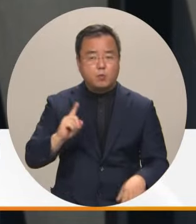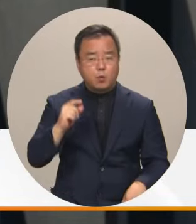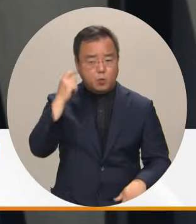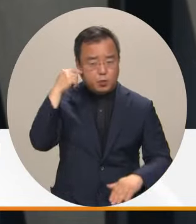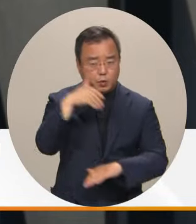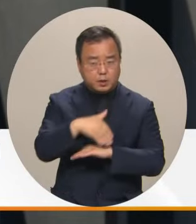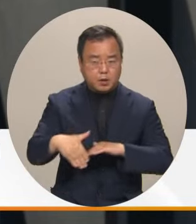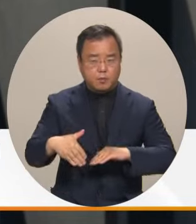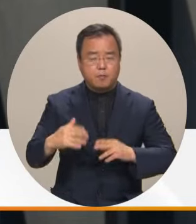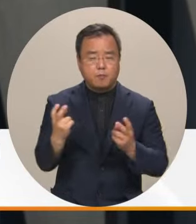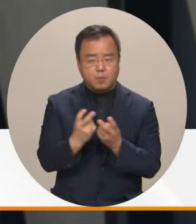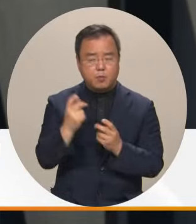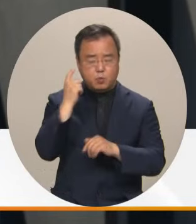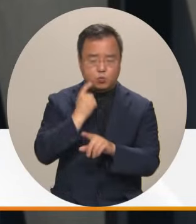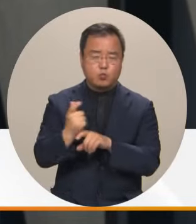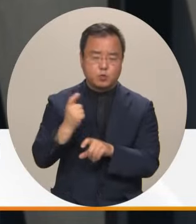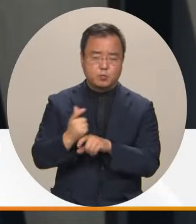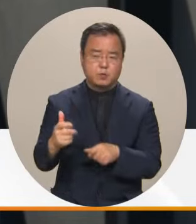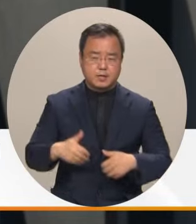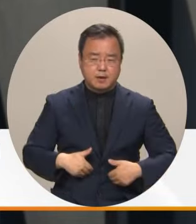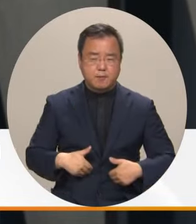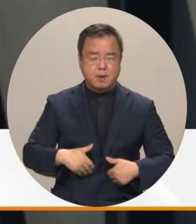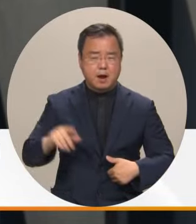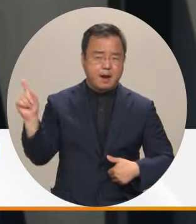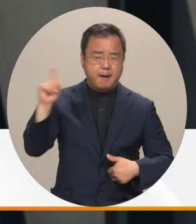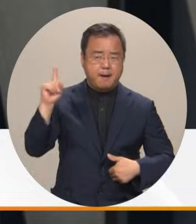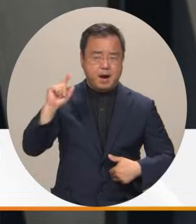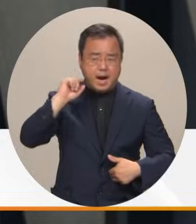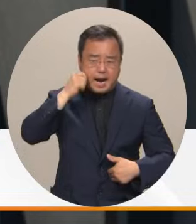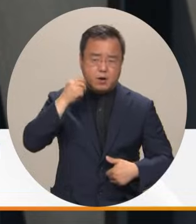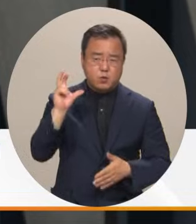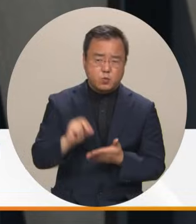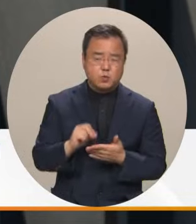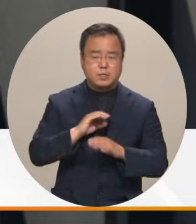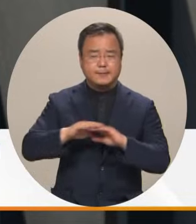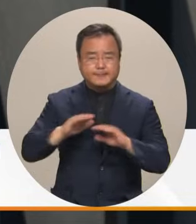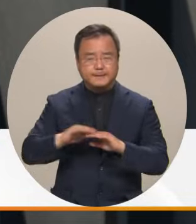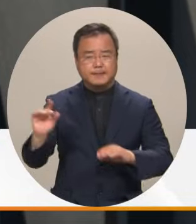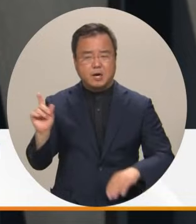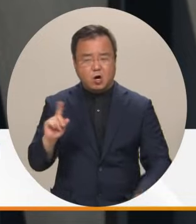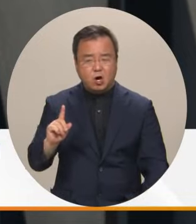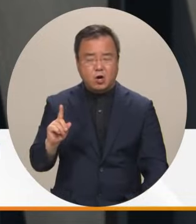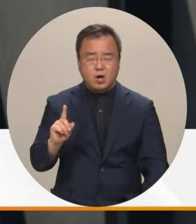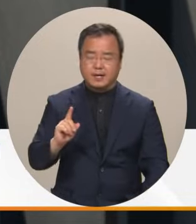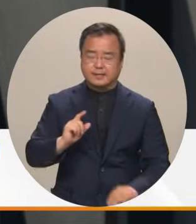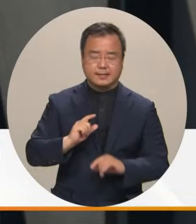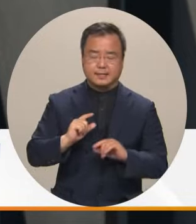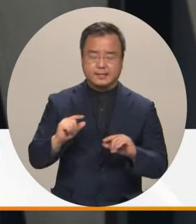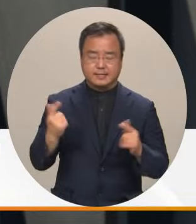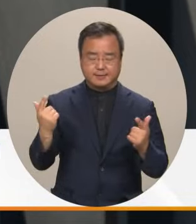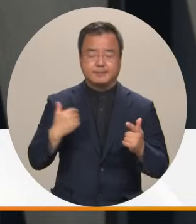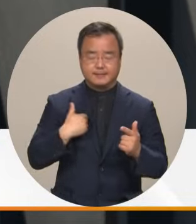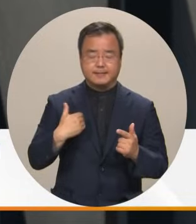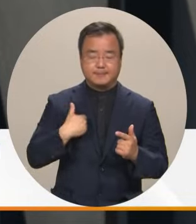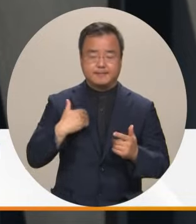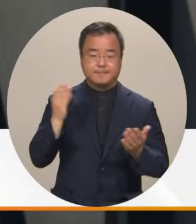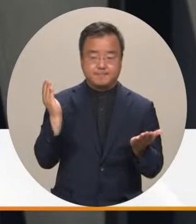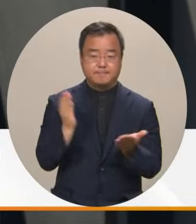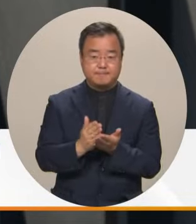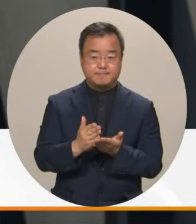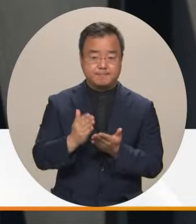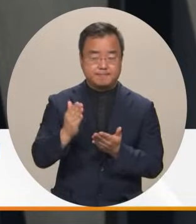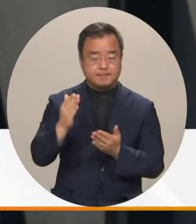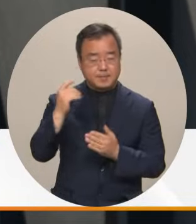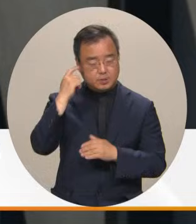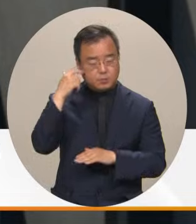고민해야 되는 거지 어 100점 제일 어려운 문제를 어떻게 풀지 이런 고민보다 자신의 위치에 맞는 학습 전략을 고민해 보는